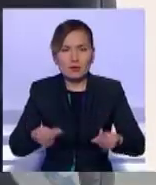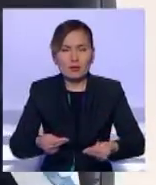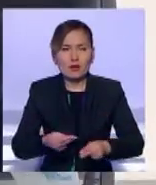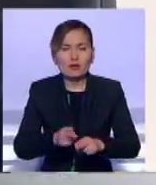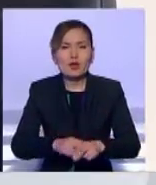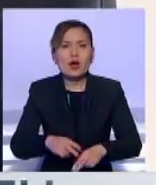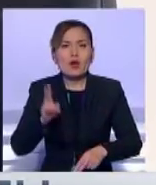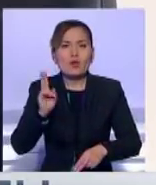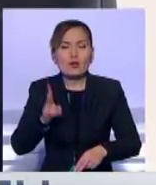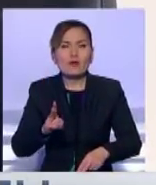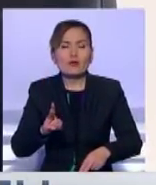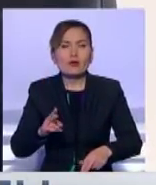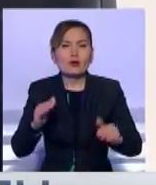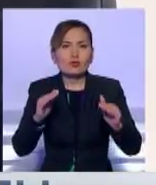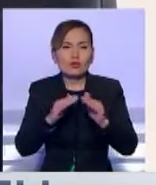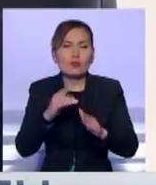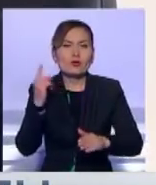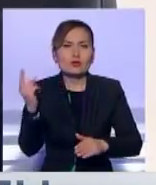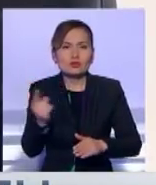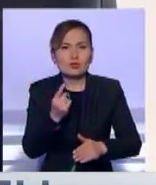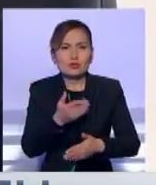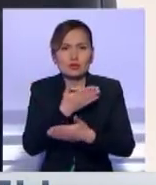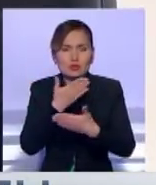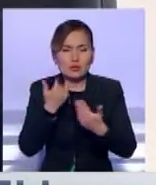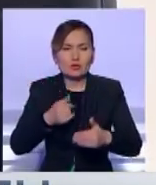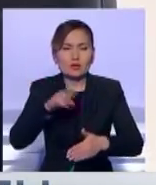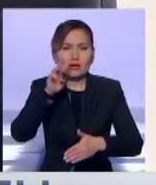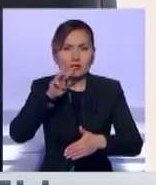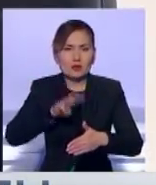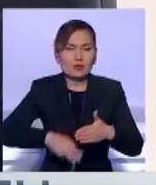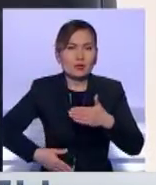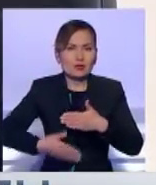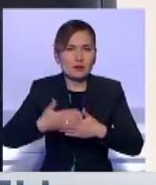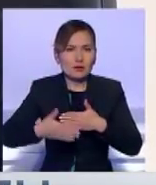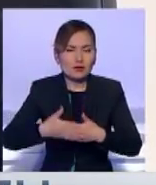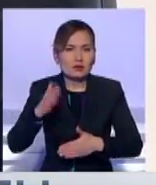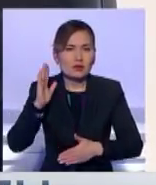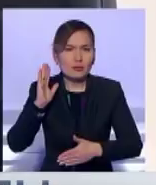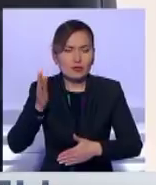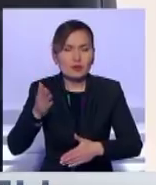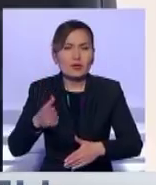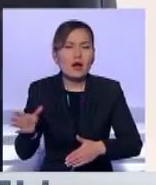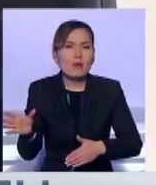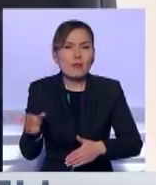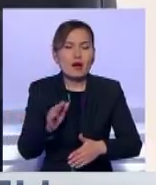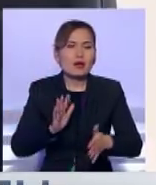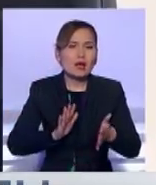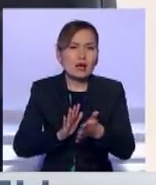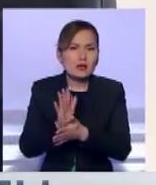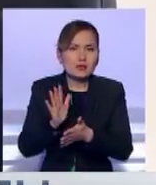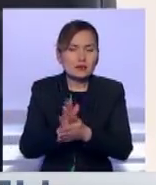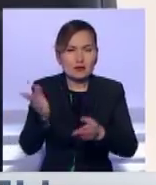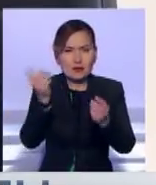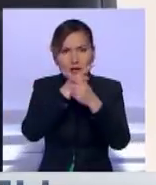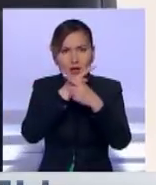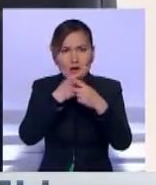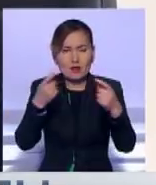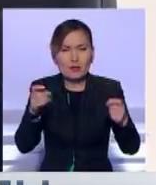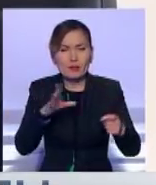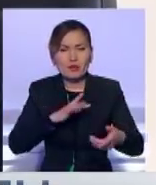жүргізуге. Оның алдында оны газеттерге шықты объявлениялар, сосын алдында сайтта,